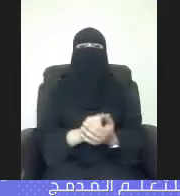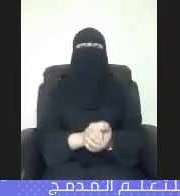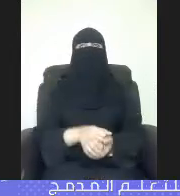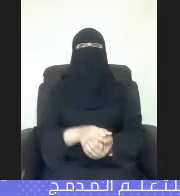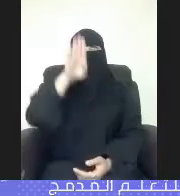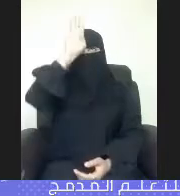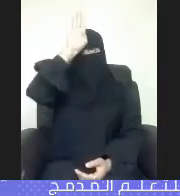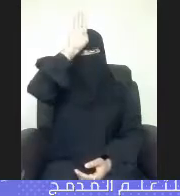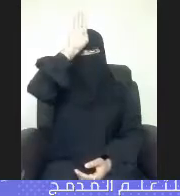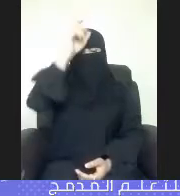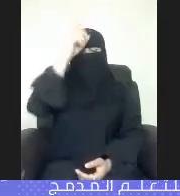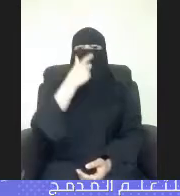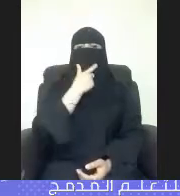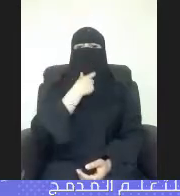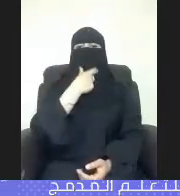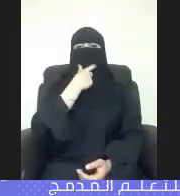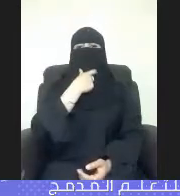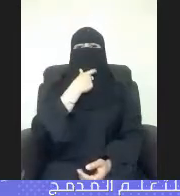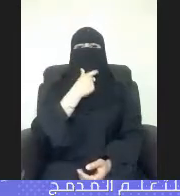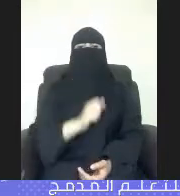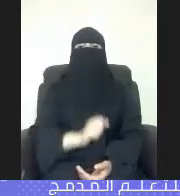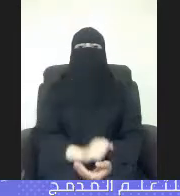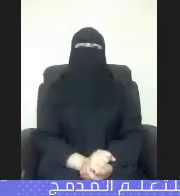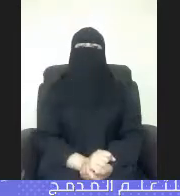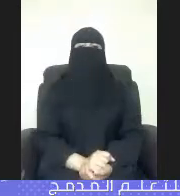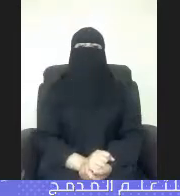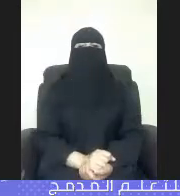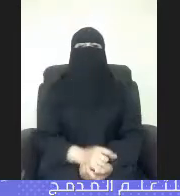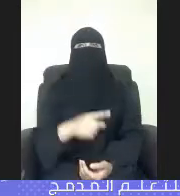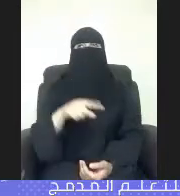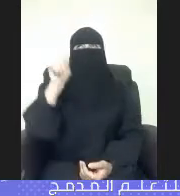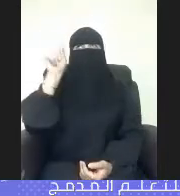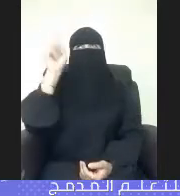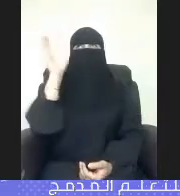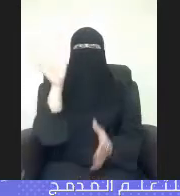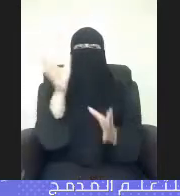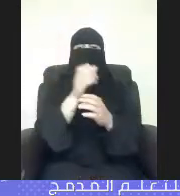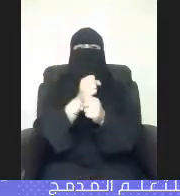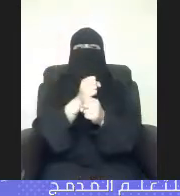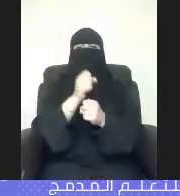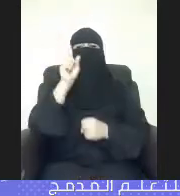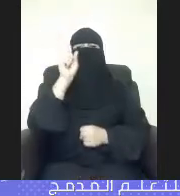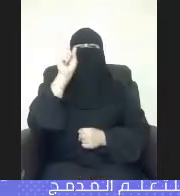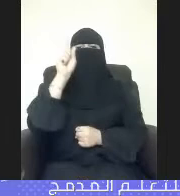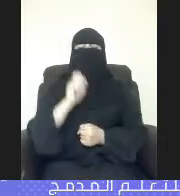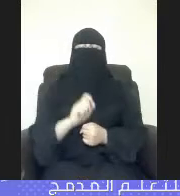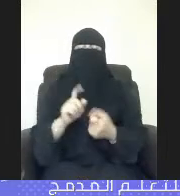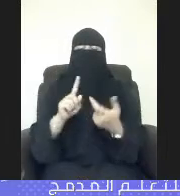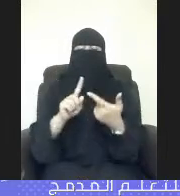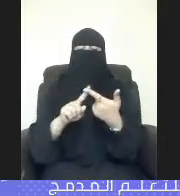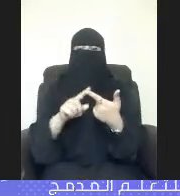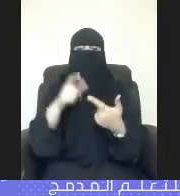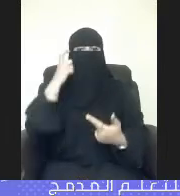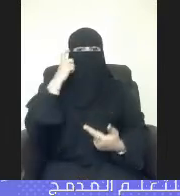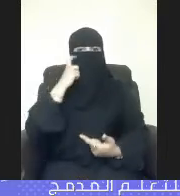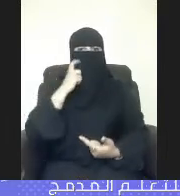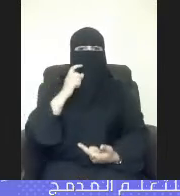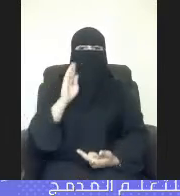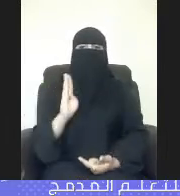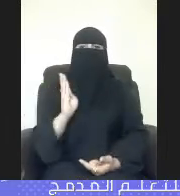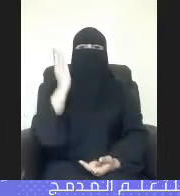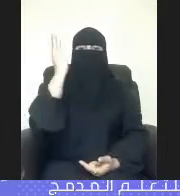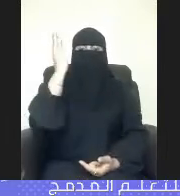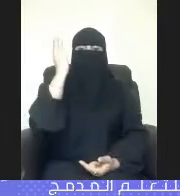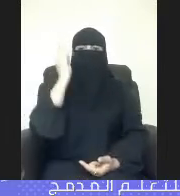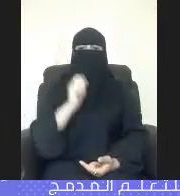الشريفين الملك سلمان بن عبد العزيز آل سعود يحفظه الله، وولي عهده الأمين الأمير محمد بن